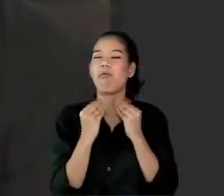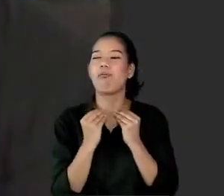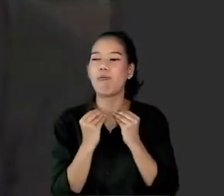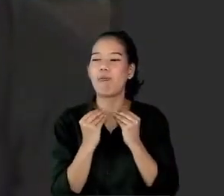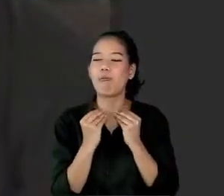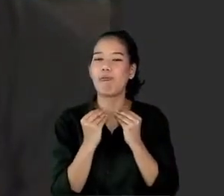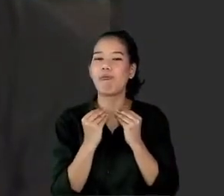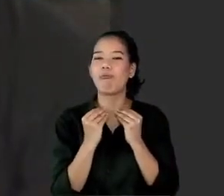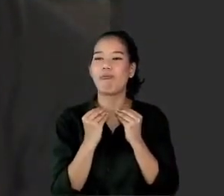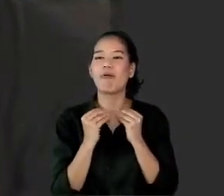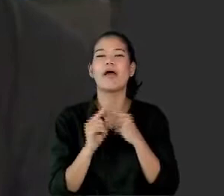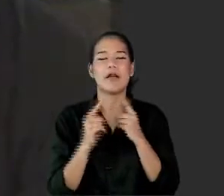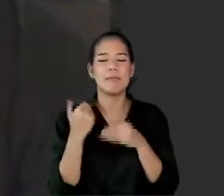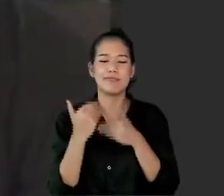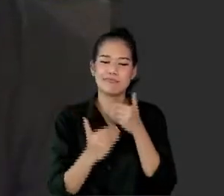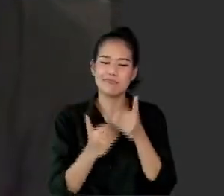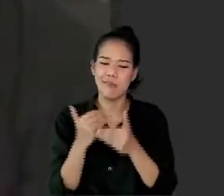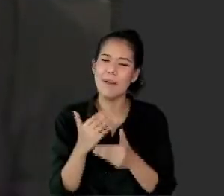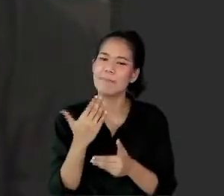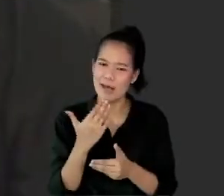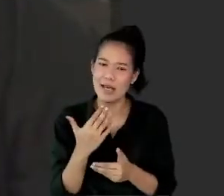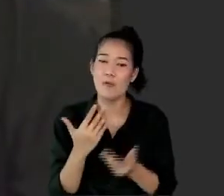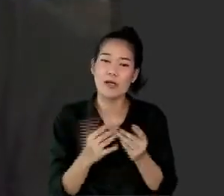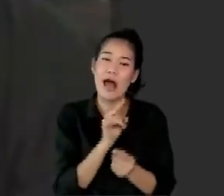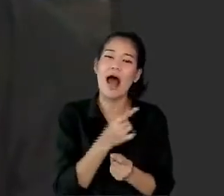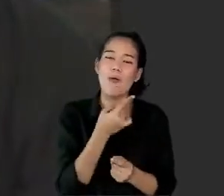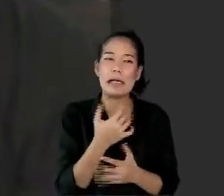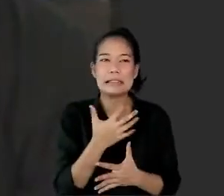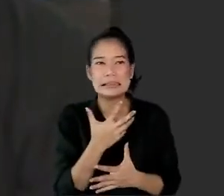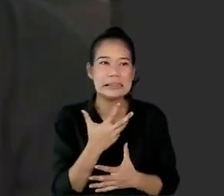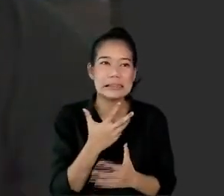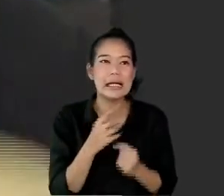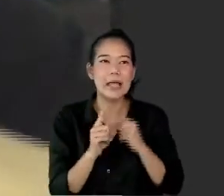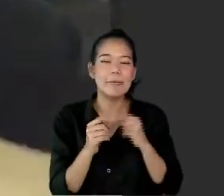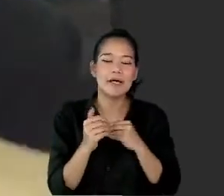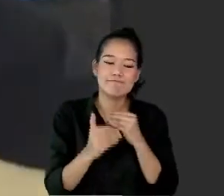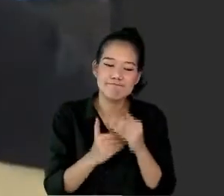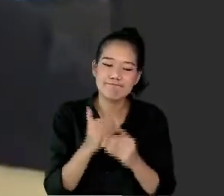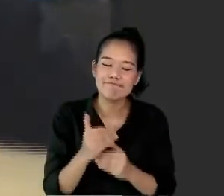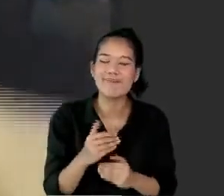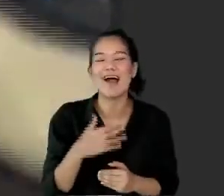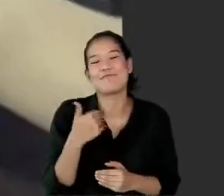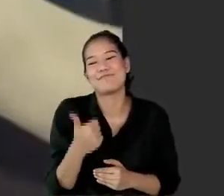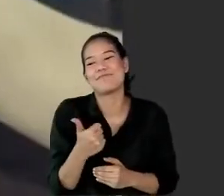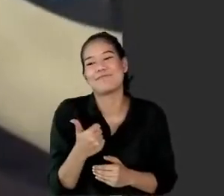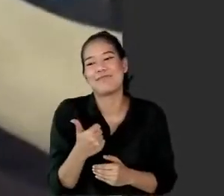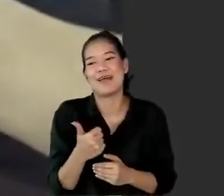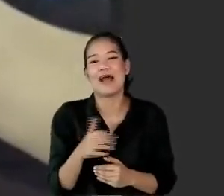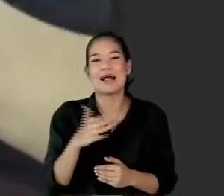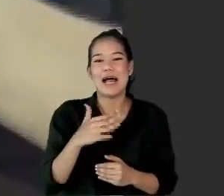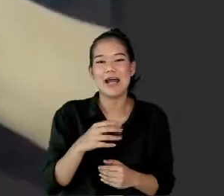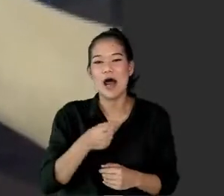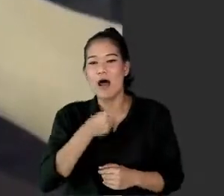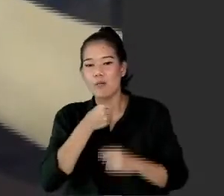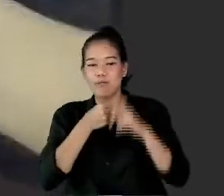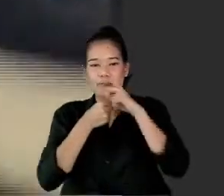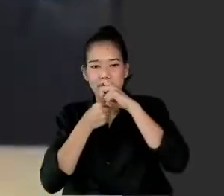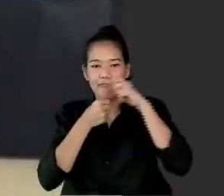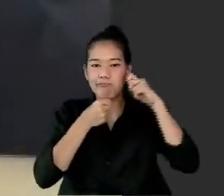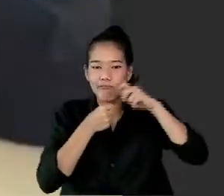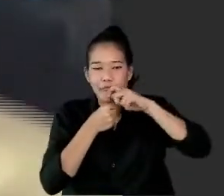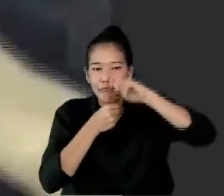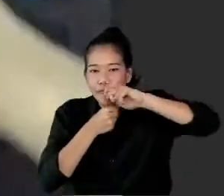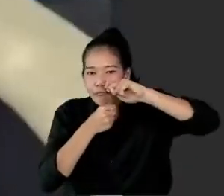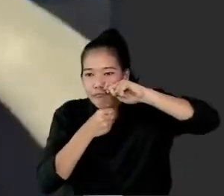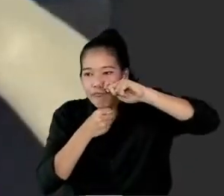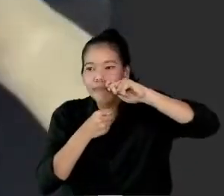ya lama-lama terbiasa sih, awal-awal aja kagok gitu gitu kan, kalau nyanyi harus buka mic dulu, apa buka masker dulu